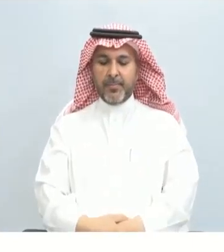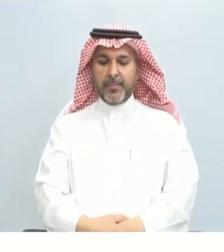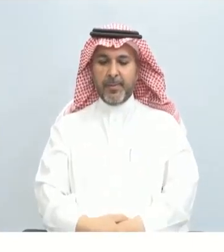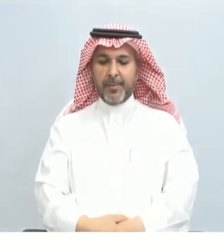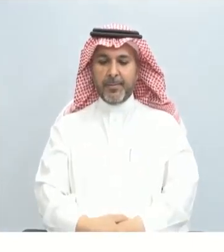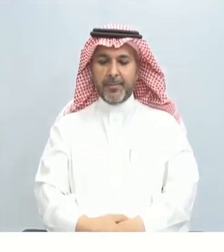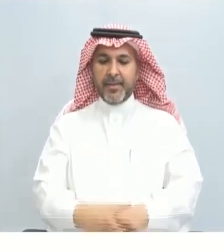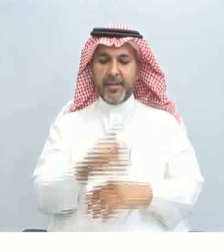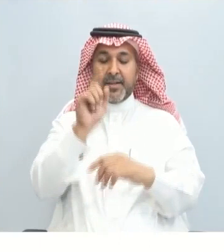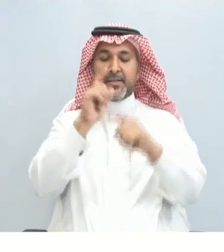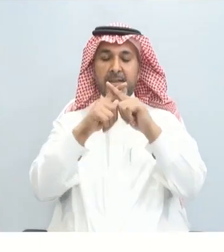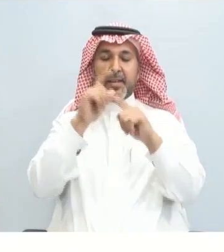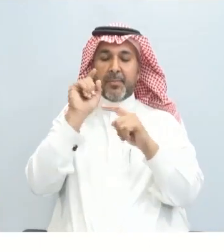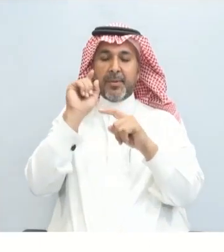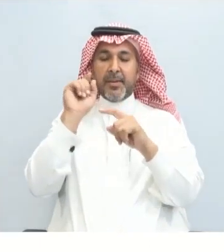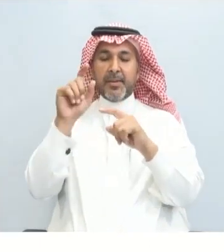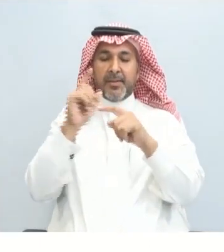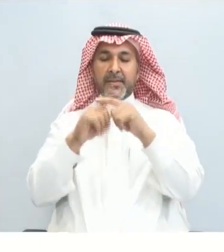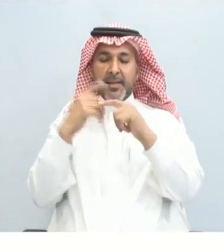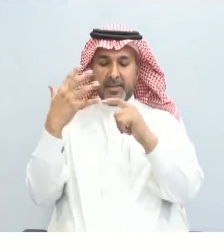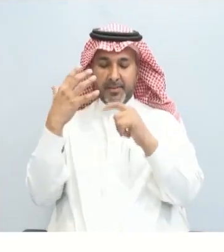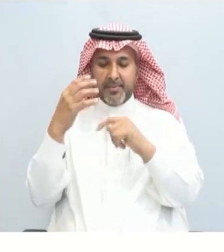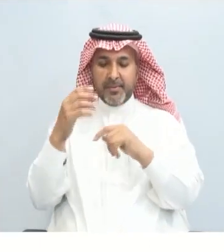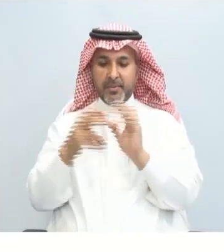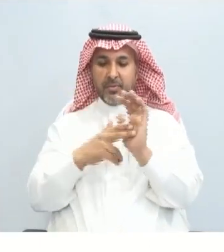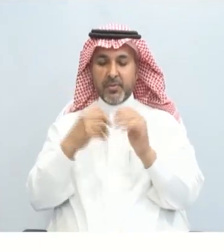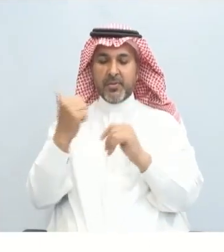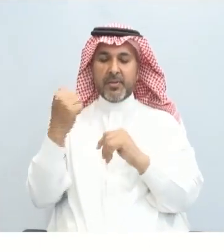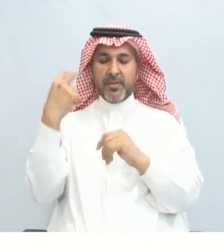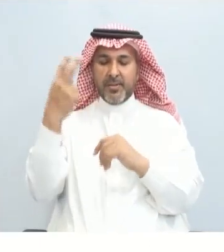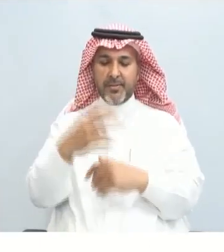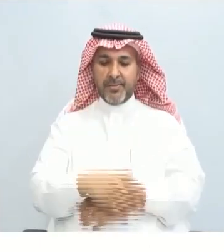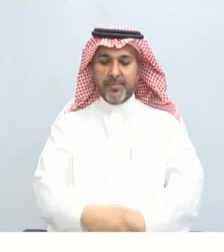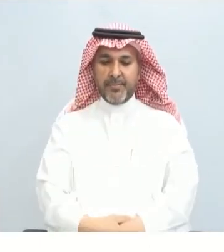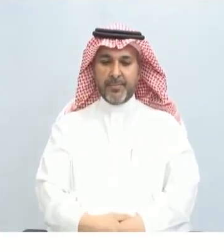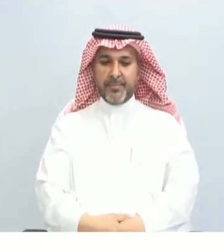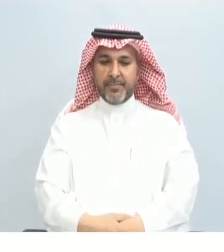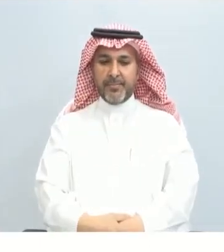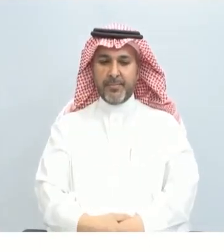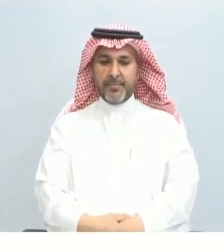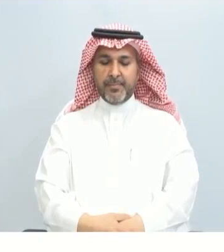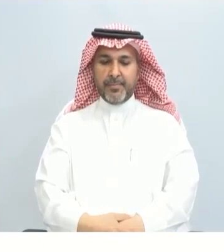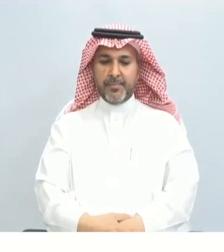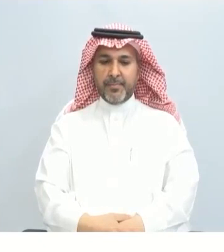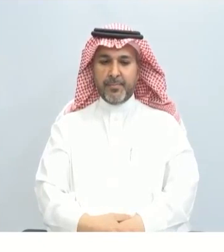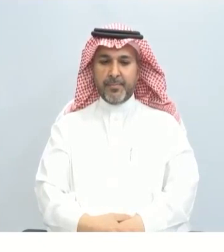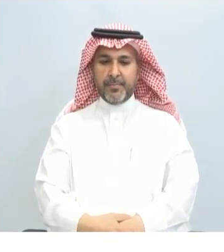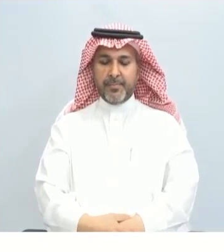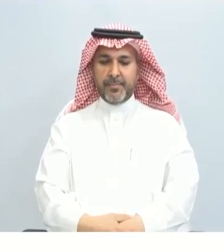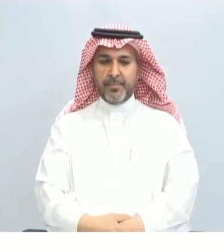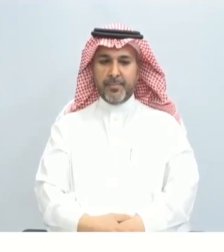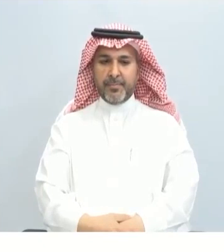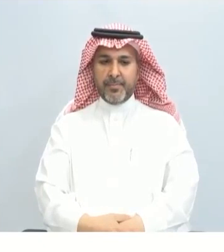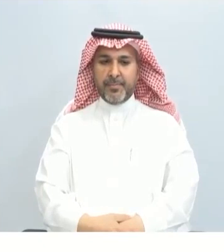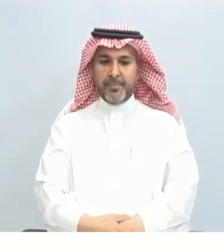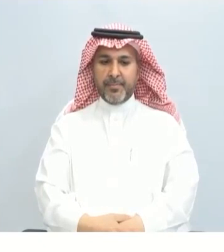6 تربيع اللي هي 36 ساقوم بعمليه التوزيع اكس في اكس هذه اكس تربيع اكس في 5 هذه